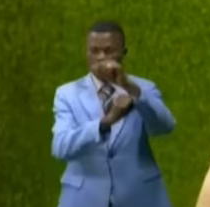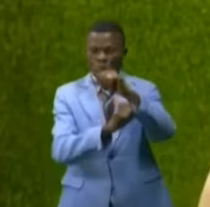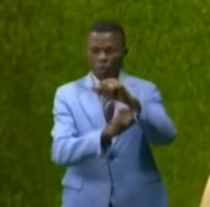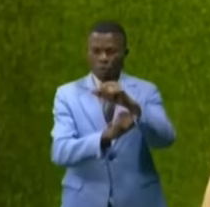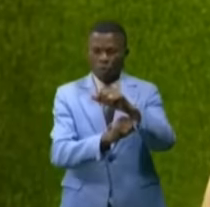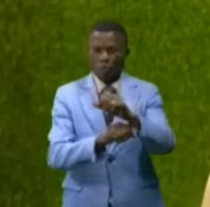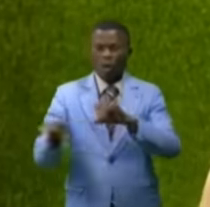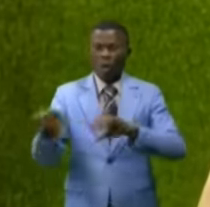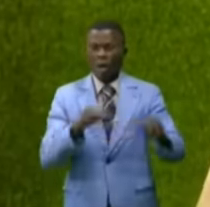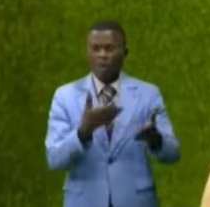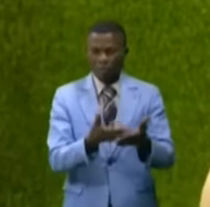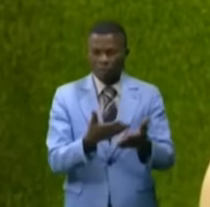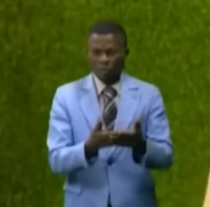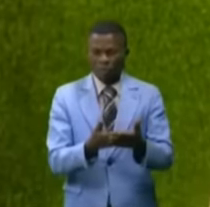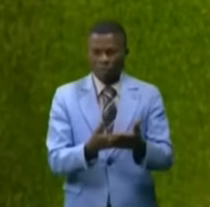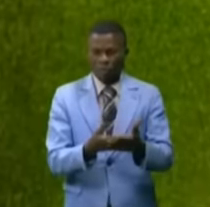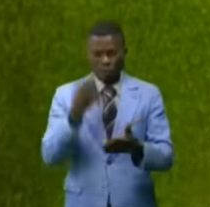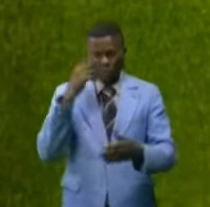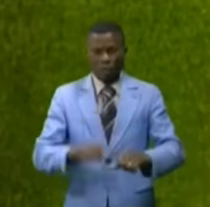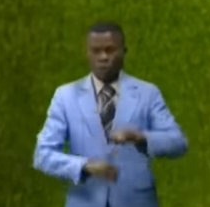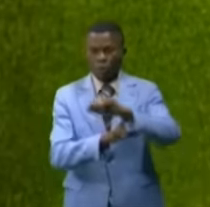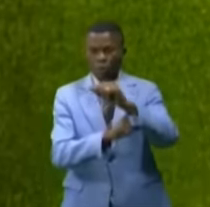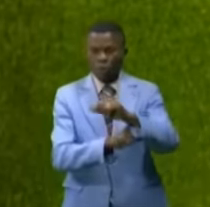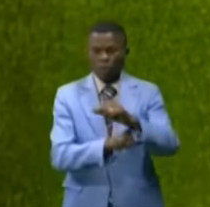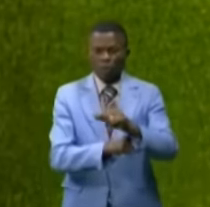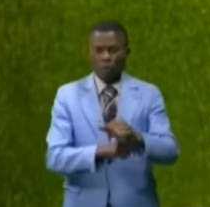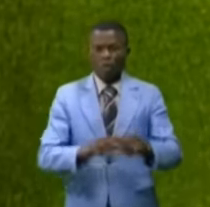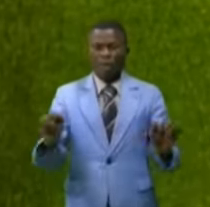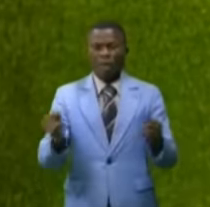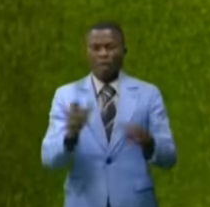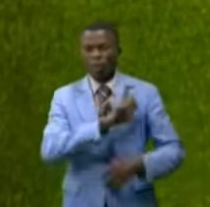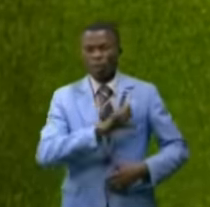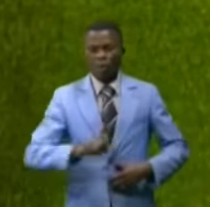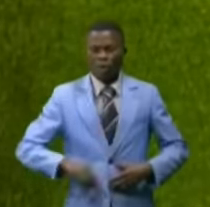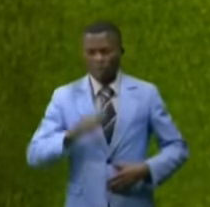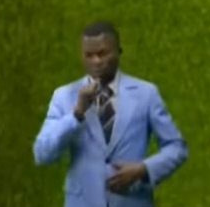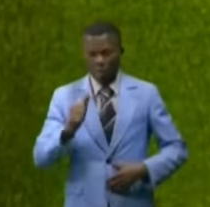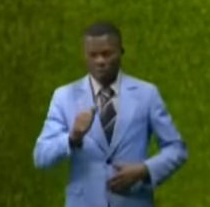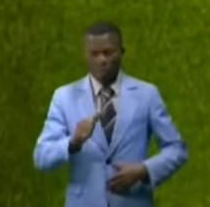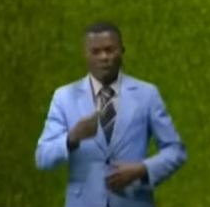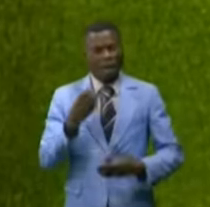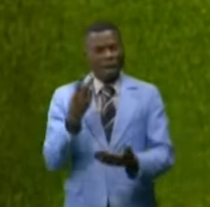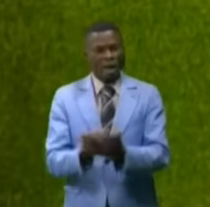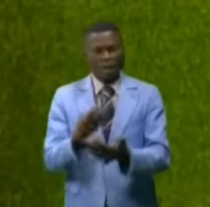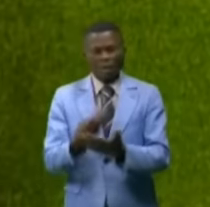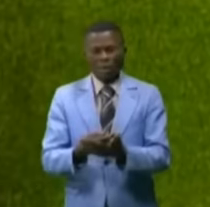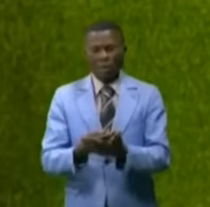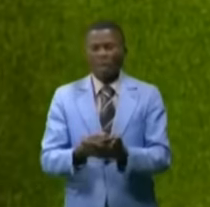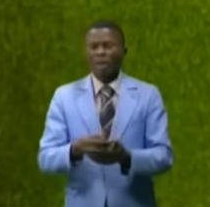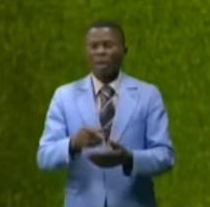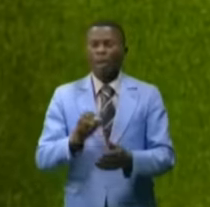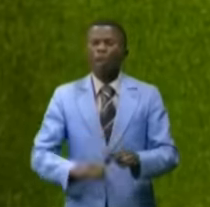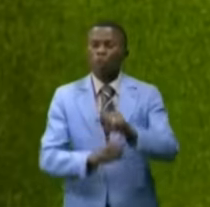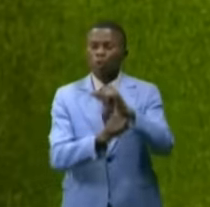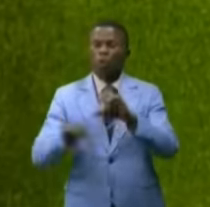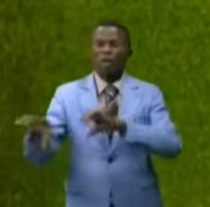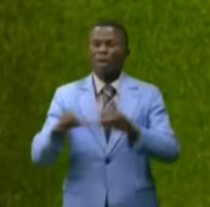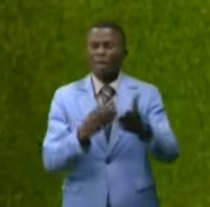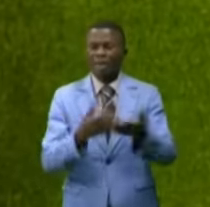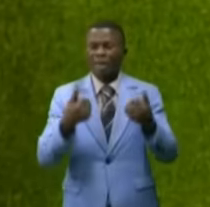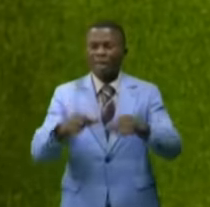cet événement, pas forcément soutenir les gens du Léopard, encore moins ceux du Barça, mais venir soutenir l'événement. Parce que l'événement en soi, il est